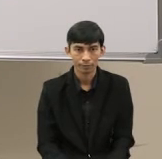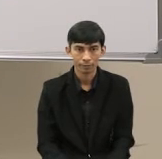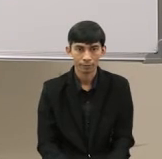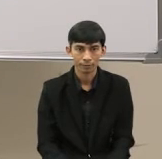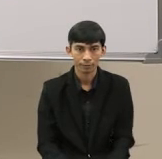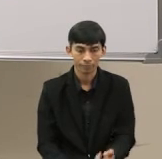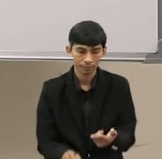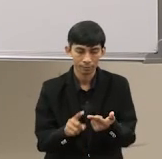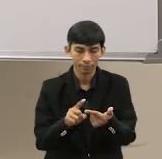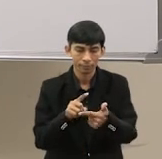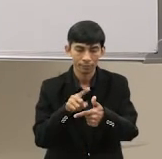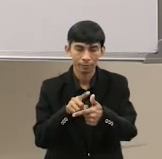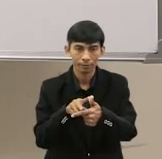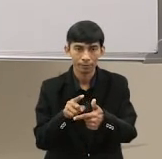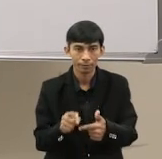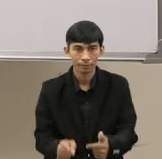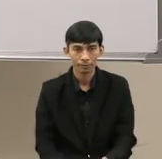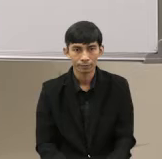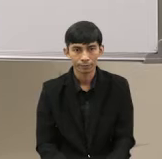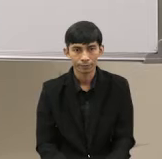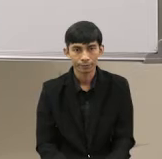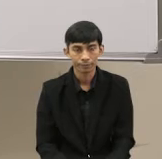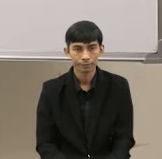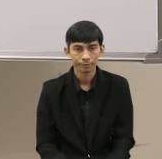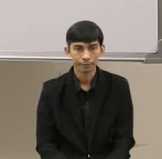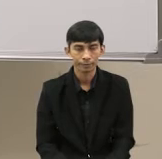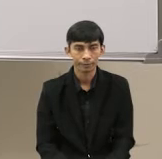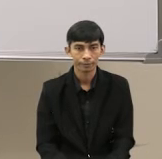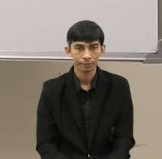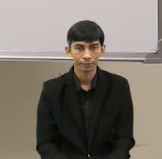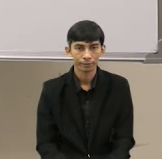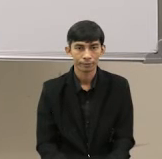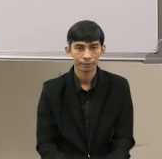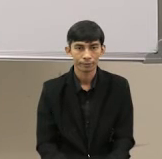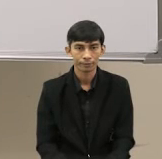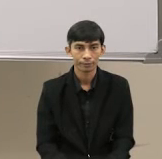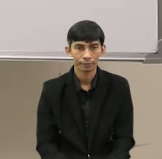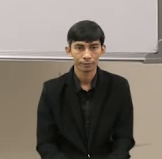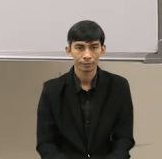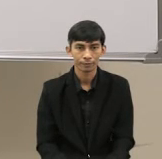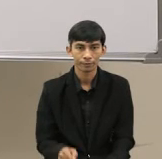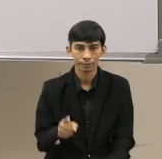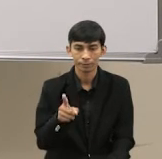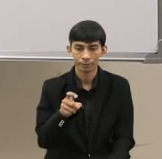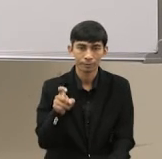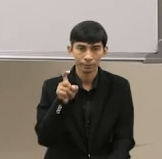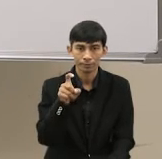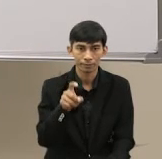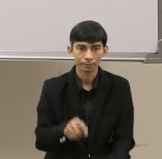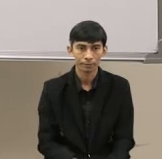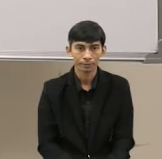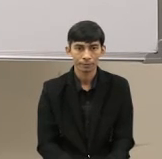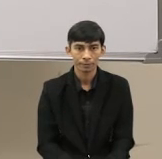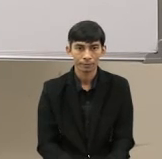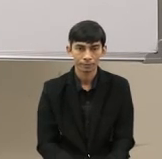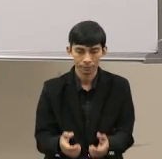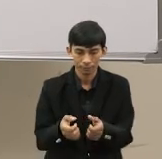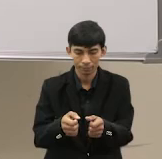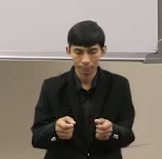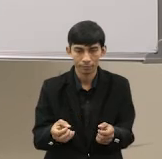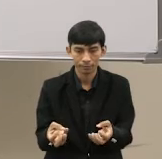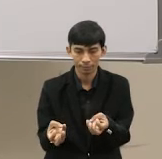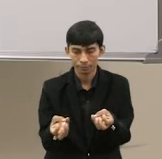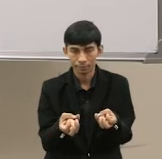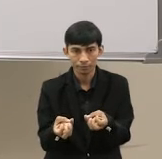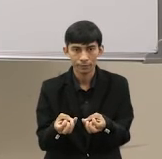khu sùa tì muối này khu sùa tha ta sơ tiếng